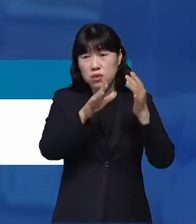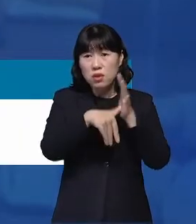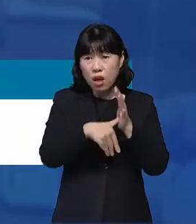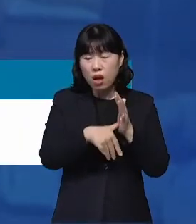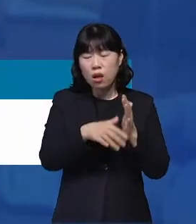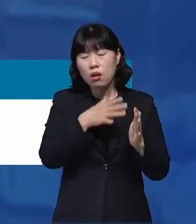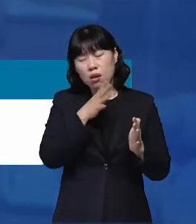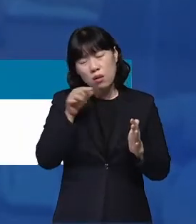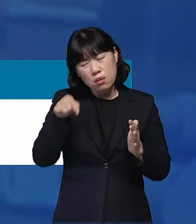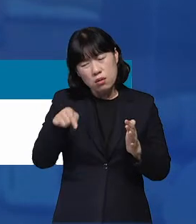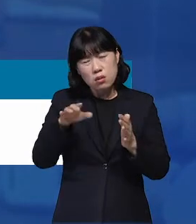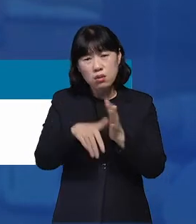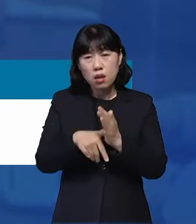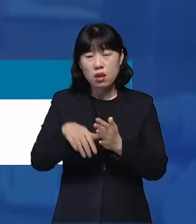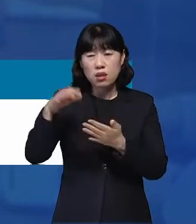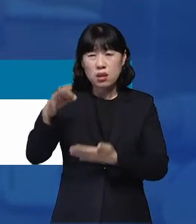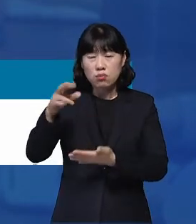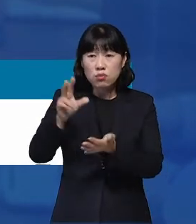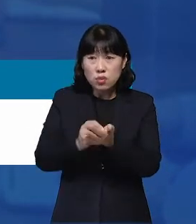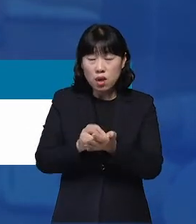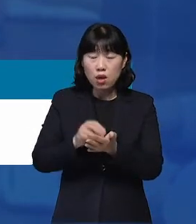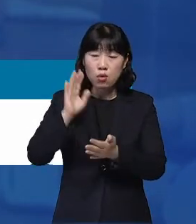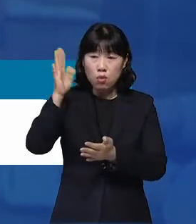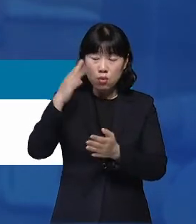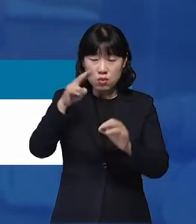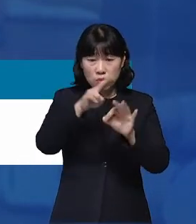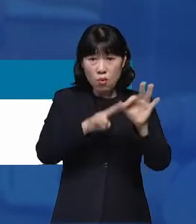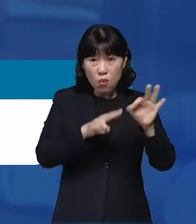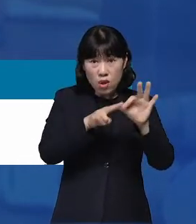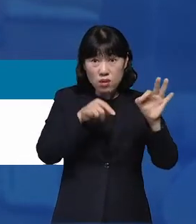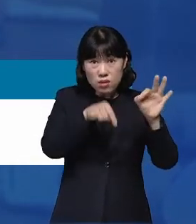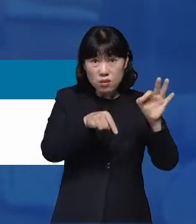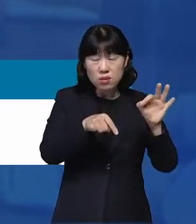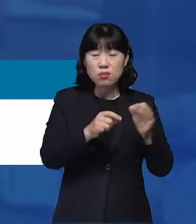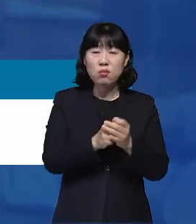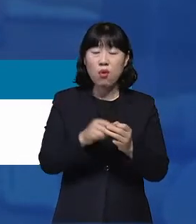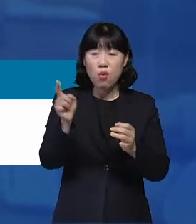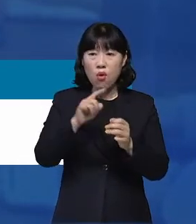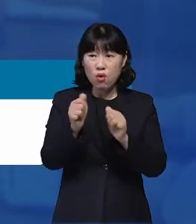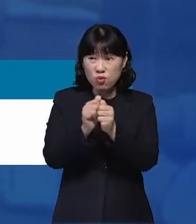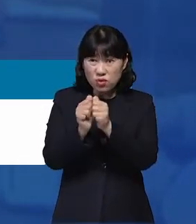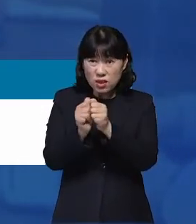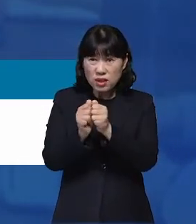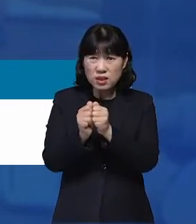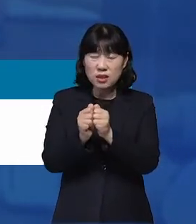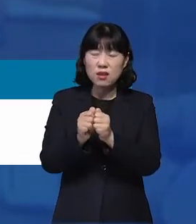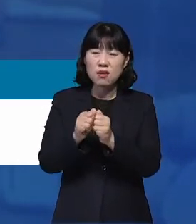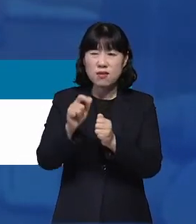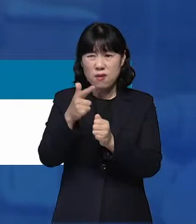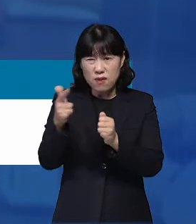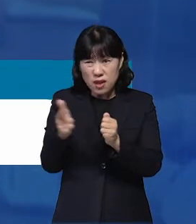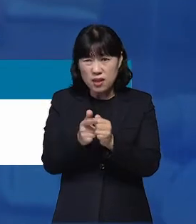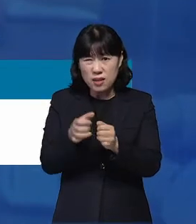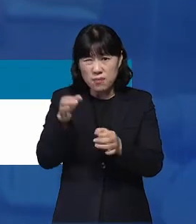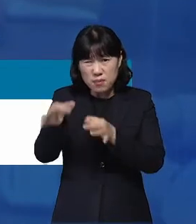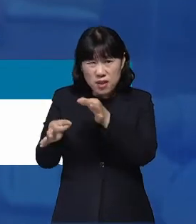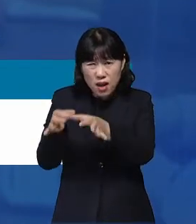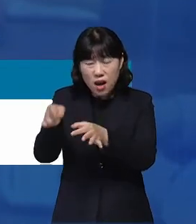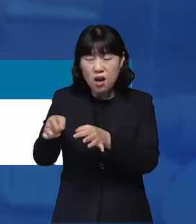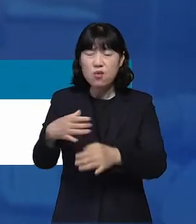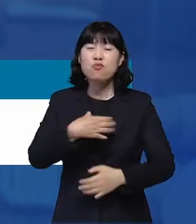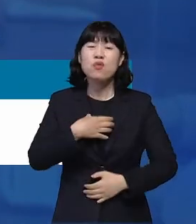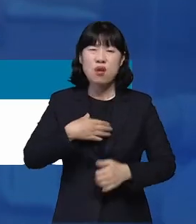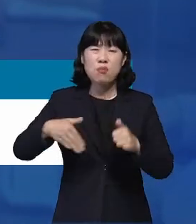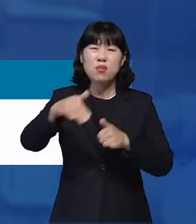걱정하면서 뭐 코이 4 열풍에 빠졌다 거나 아니면 주식 0 쿨 b2 이런걸 1 하면서 지금 여러 가지 위험